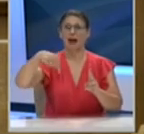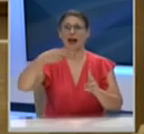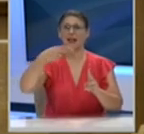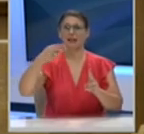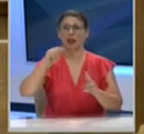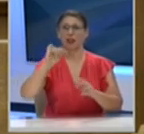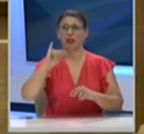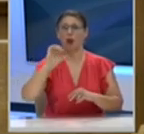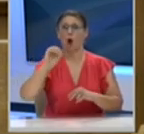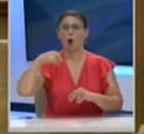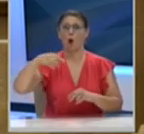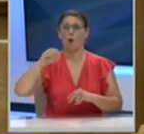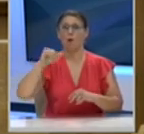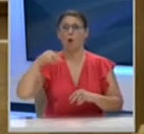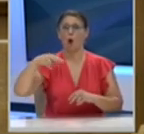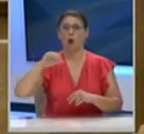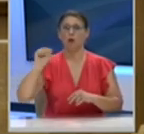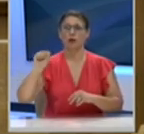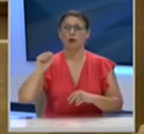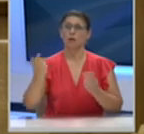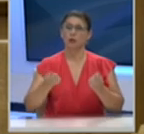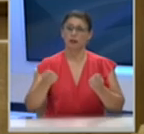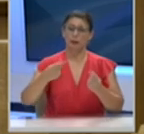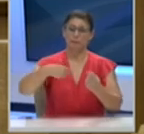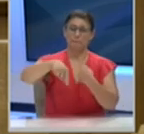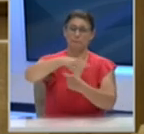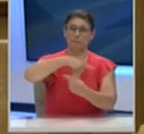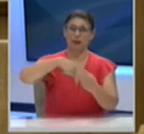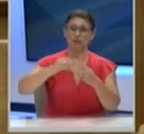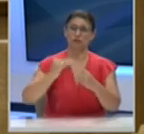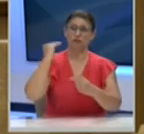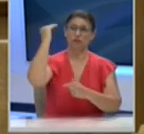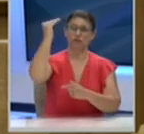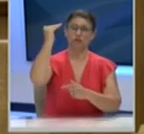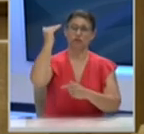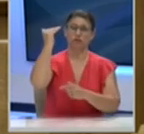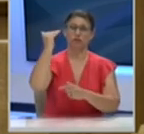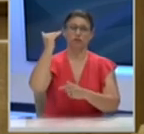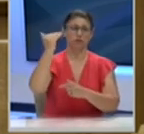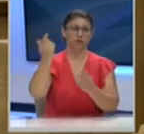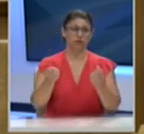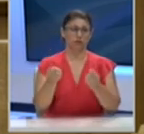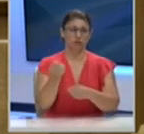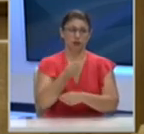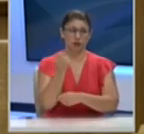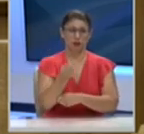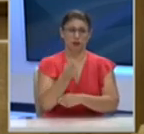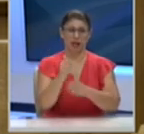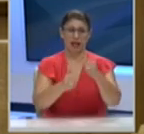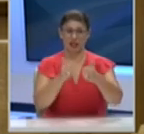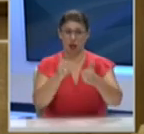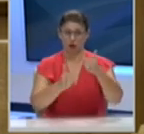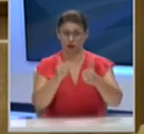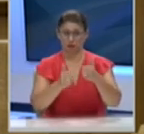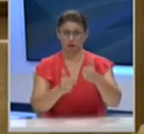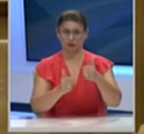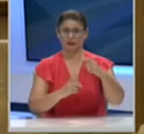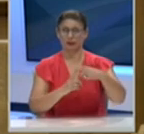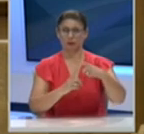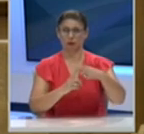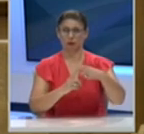ότι γίνονται μεταξύ υψηλόβαθμων στελεχών της πυροσβεστικής. Ανταγωνισμοί